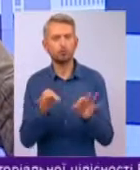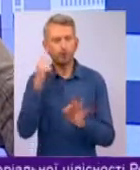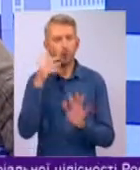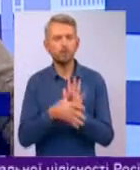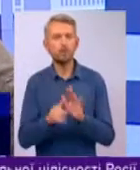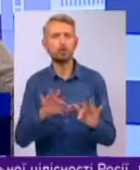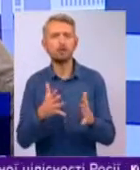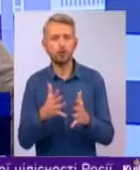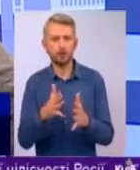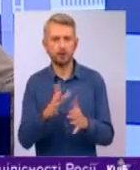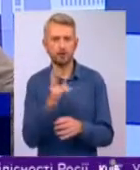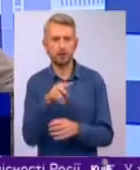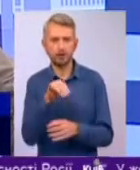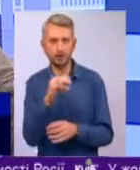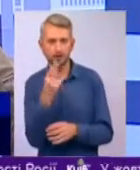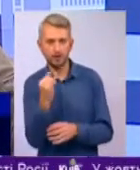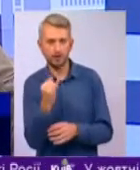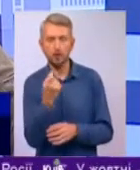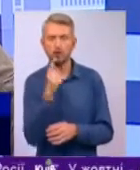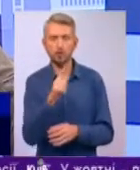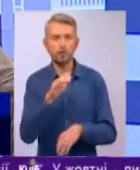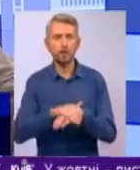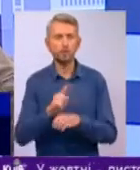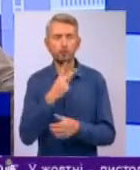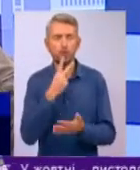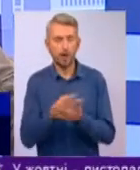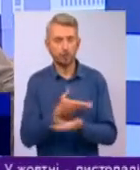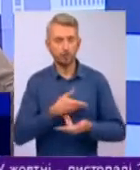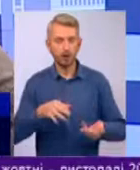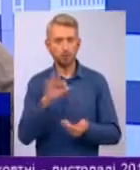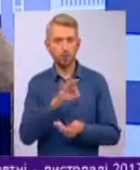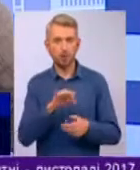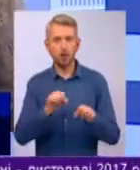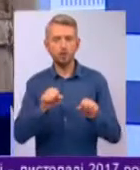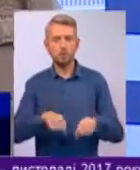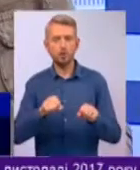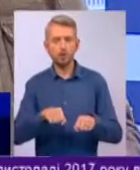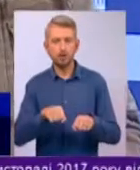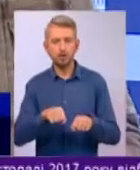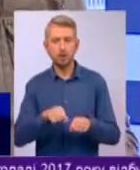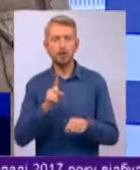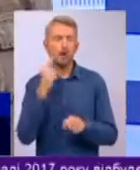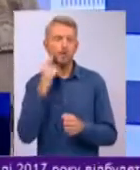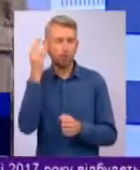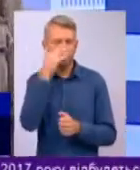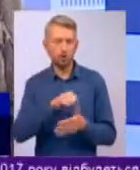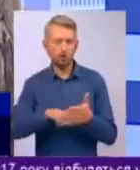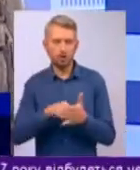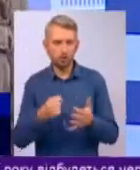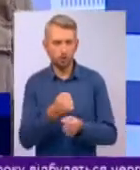Калинівці, оскільки жодного факту, який би показував нам про можливу, навіть теоретичну причину